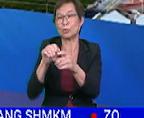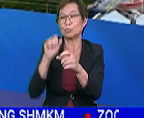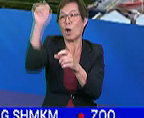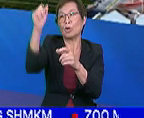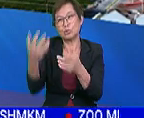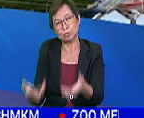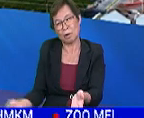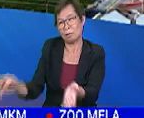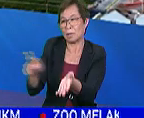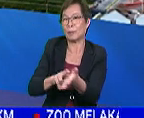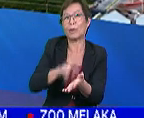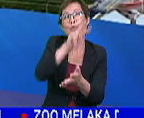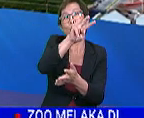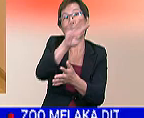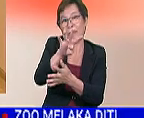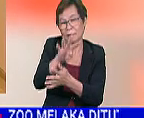telah